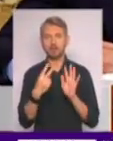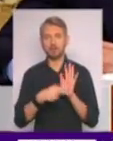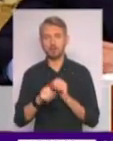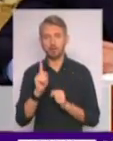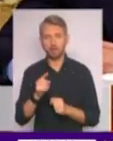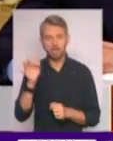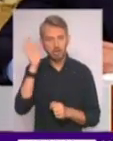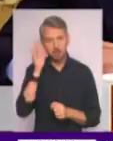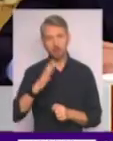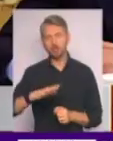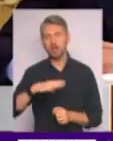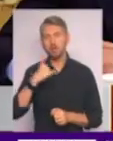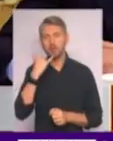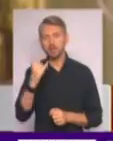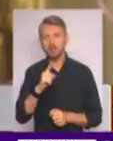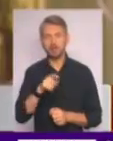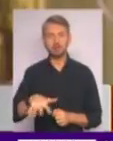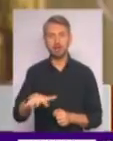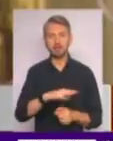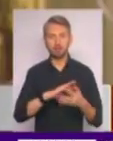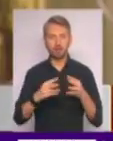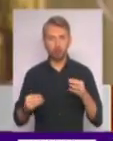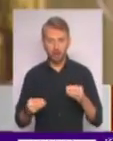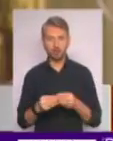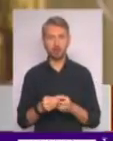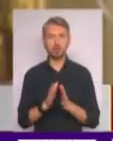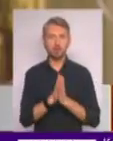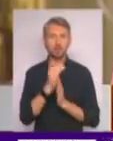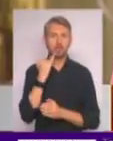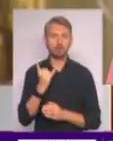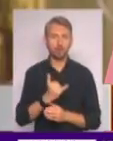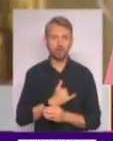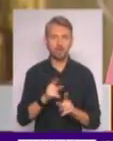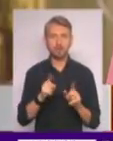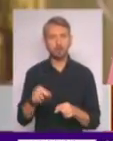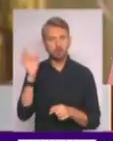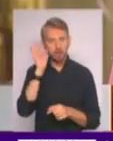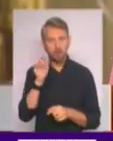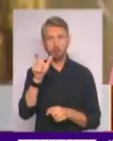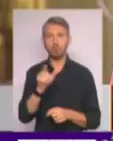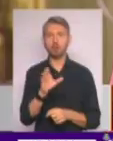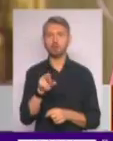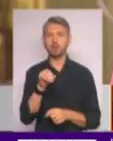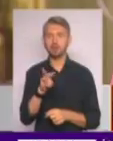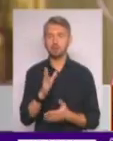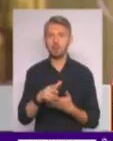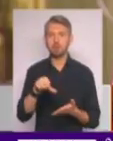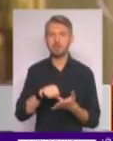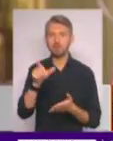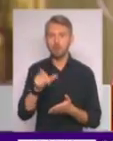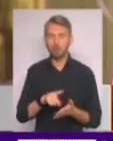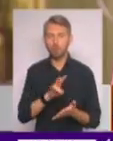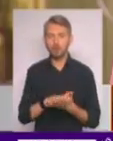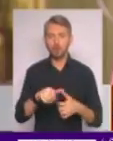223-0871. Я нагадаю, ми чекаємо дзвінків з масиву Виноградар. Долучайтеся. І також нагадаю, що пан Вадим є представником постійної комісії з